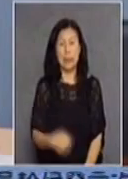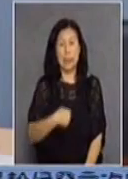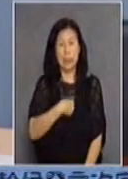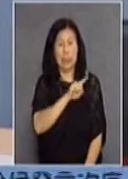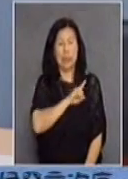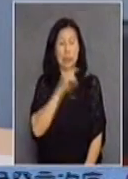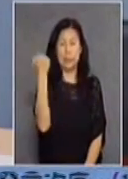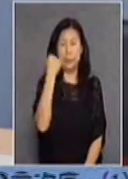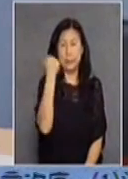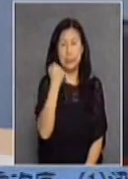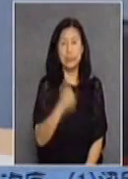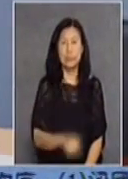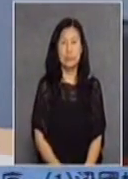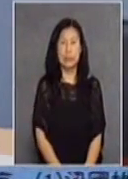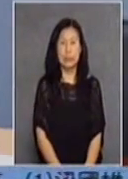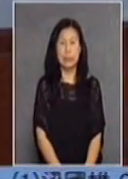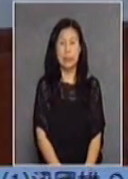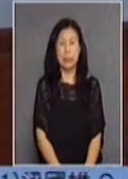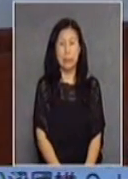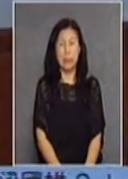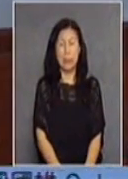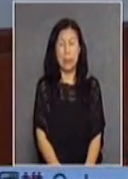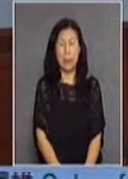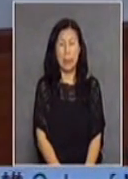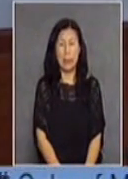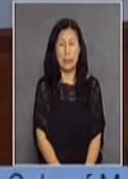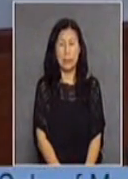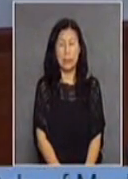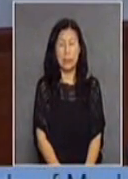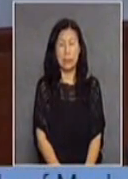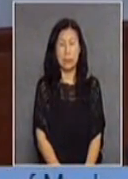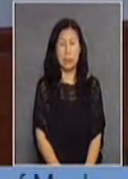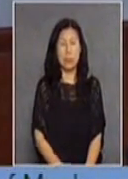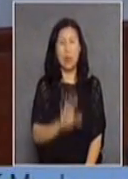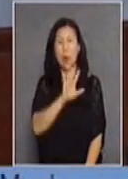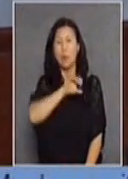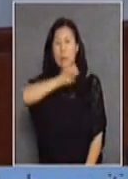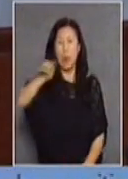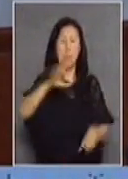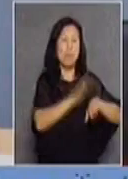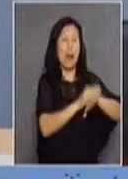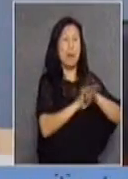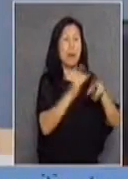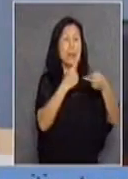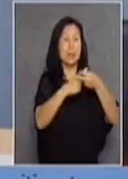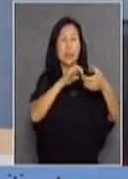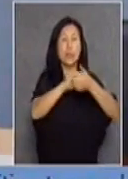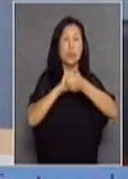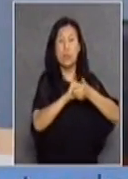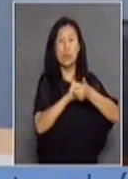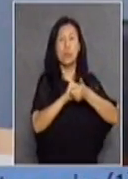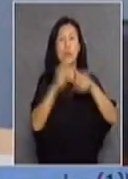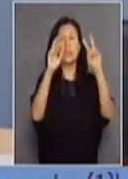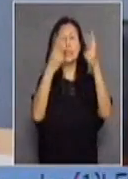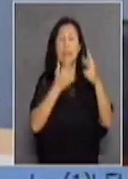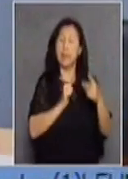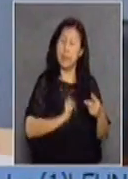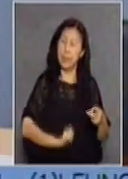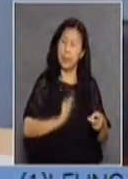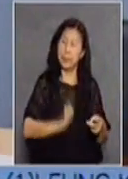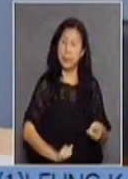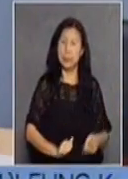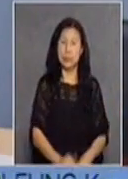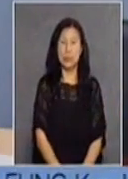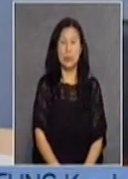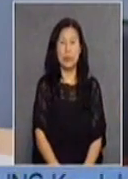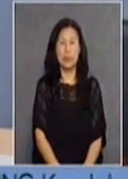噶啦。嗱，我哋就唔好講工聯會先啦，即係太悶啦呢個議題。嗱，